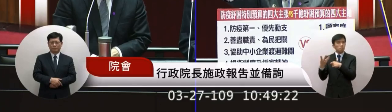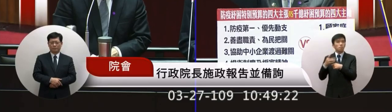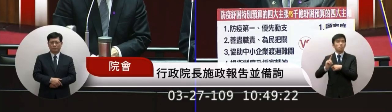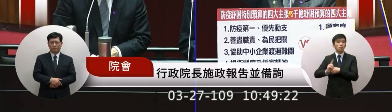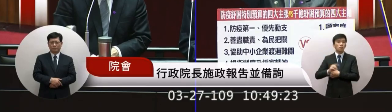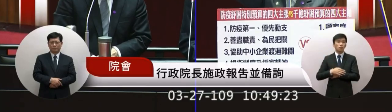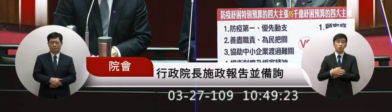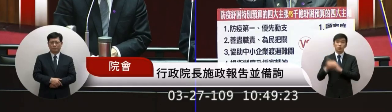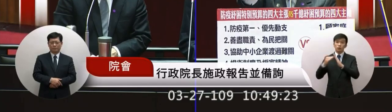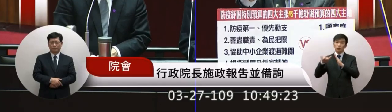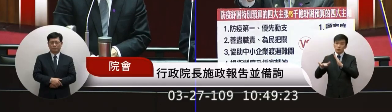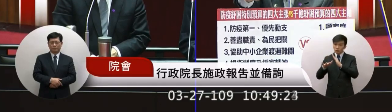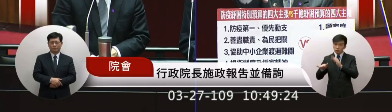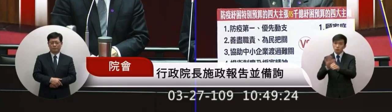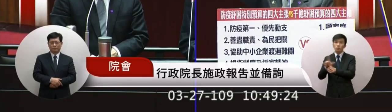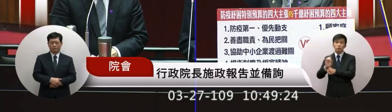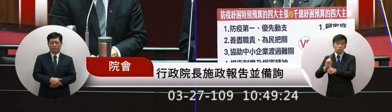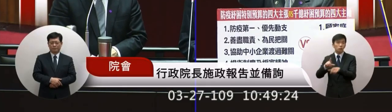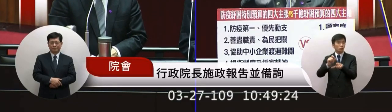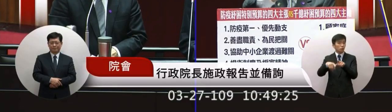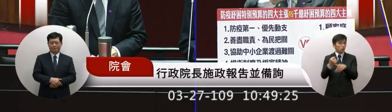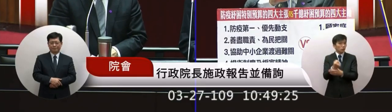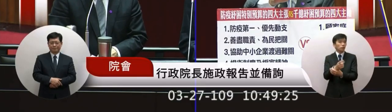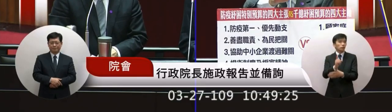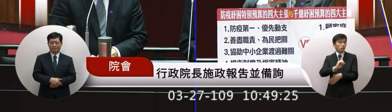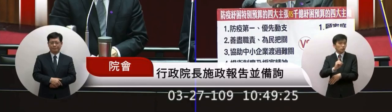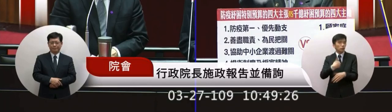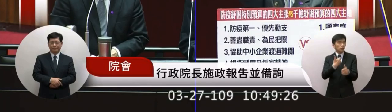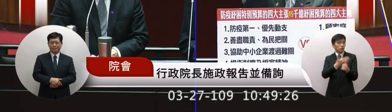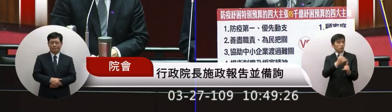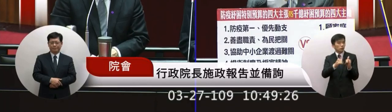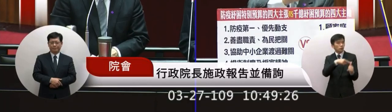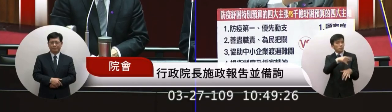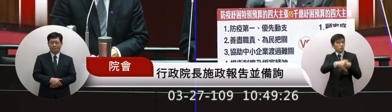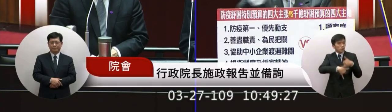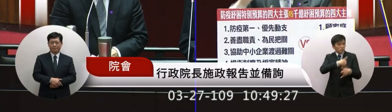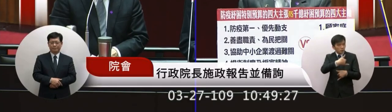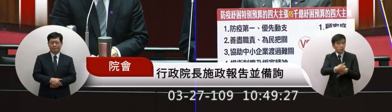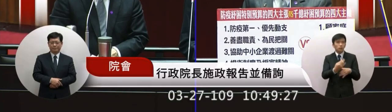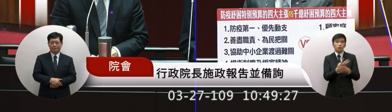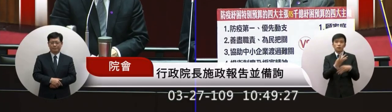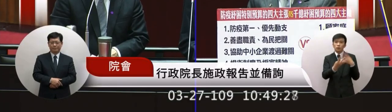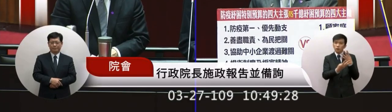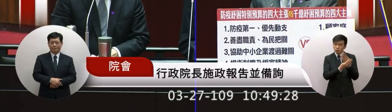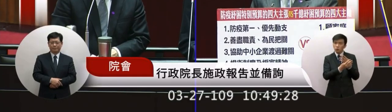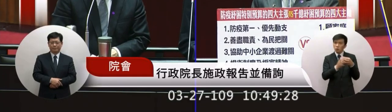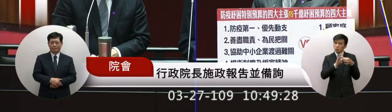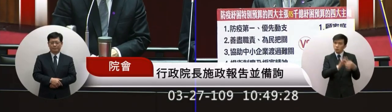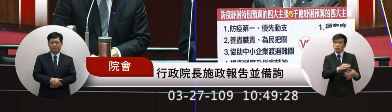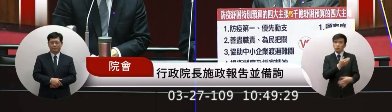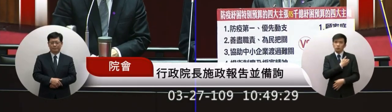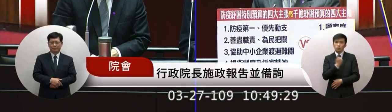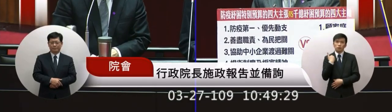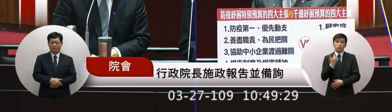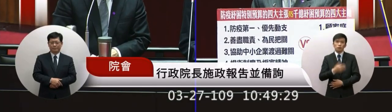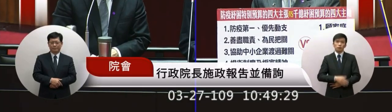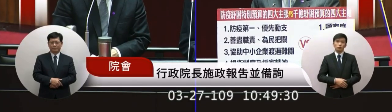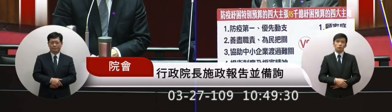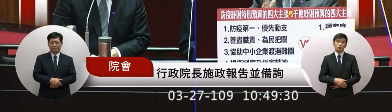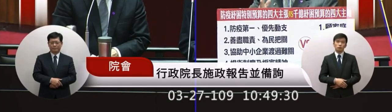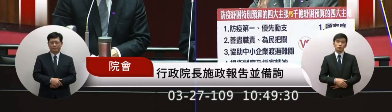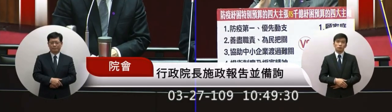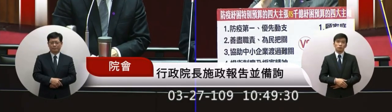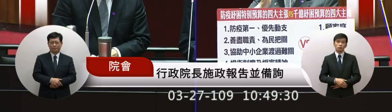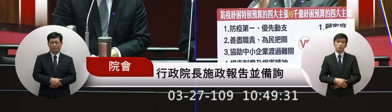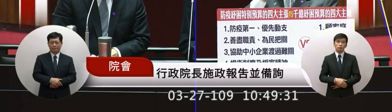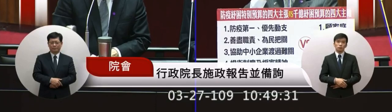家庭？要安怎挺咱的企业？要让咱的弱势要安怎过生活？让咱的产业安怎维持？院